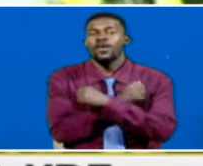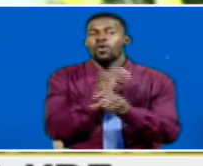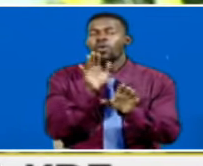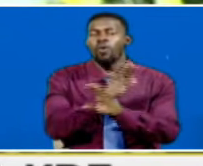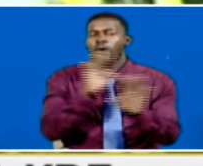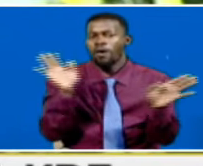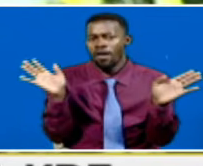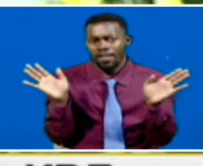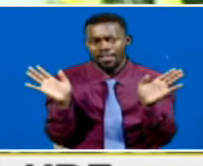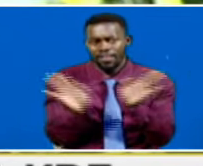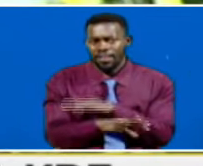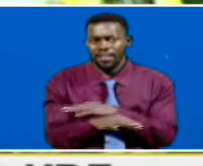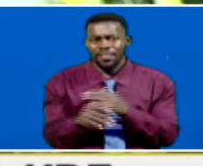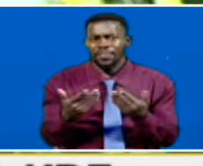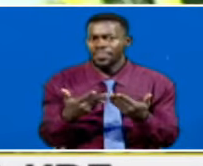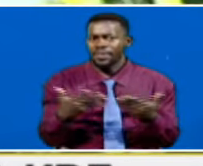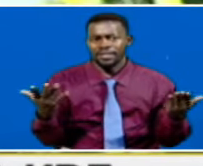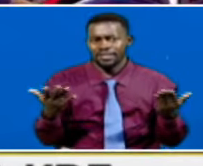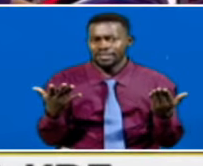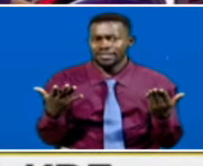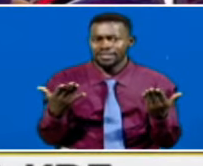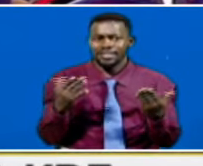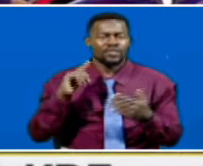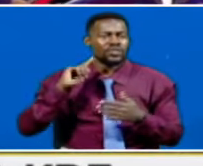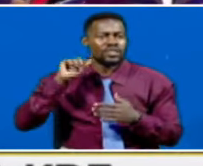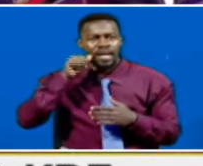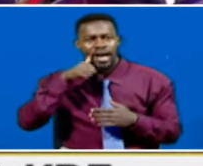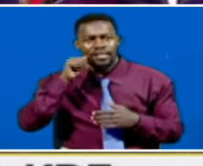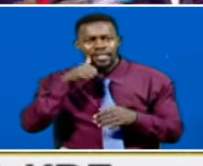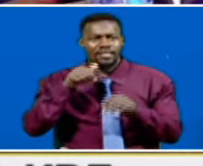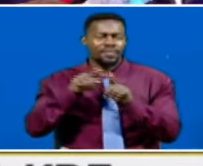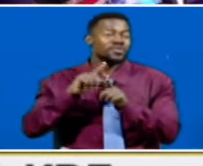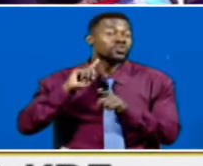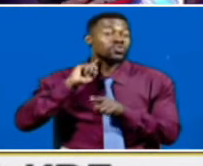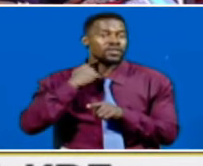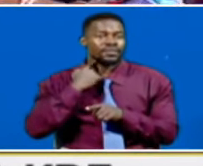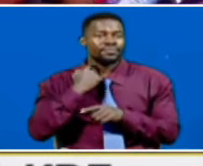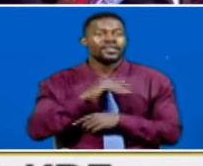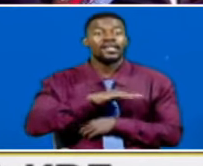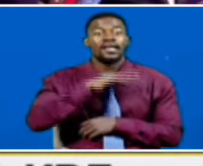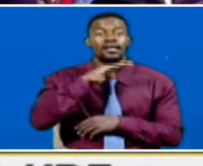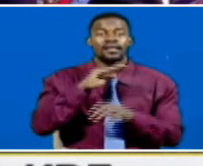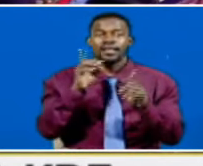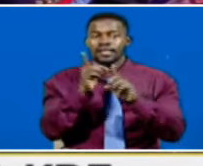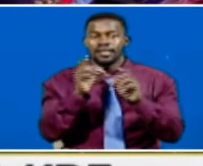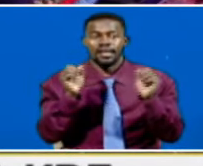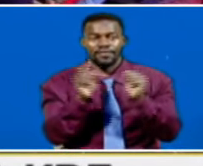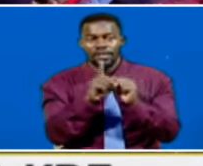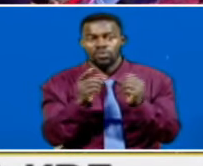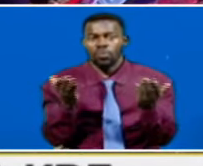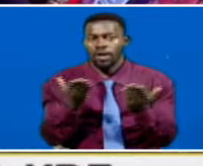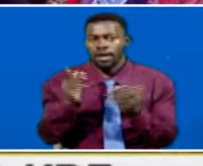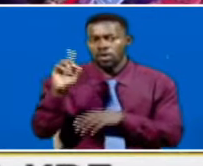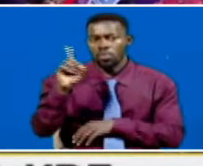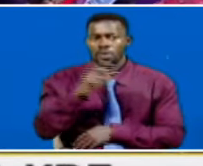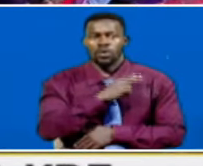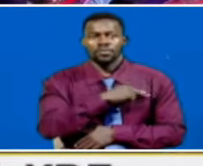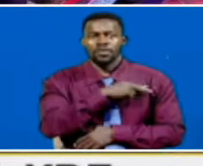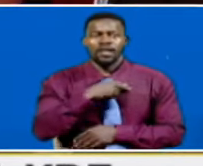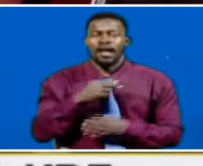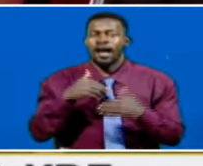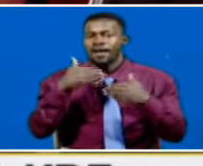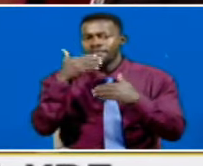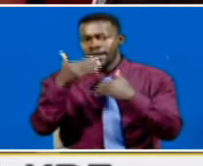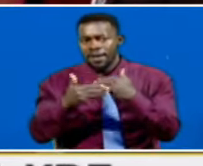hot, chili and spicy. June alifariki Aprili 11 katika hospitali ya Nairobi baada ya kuugua